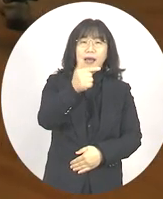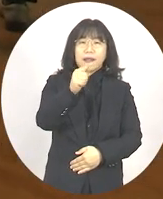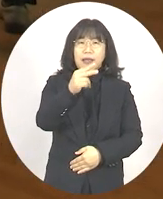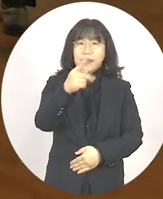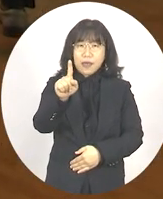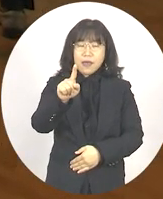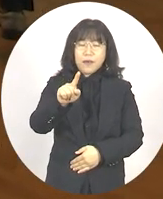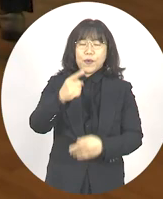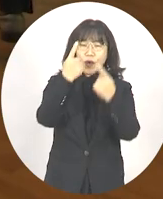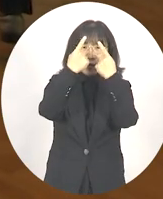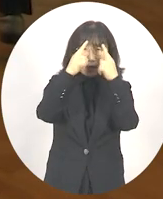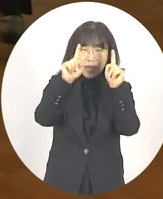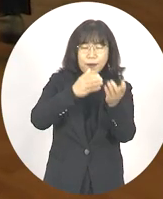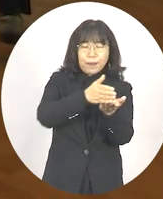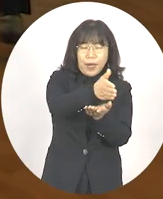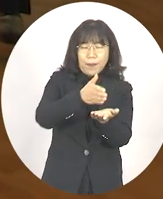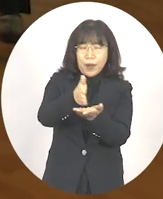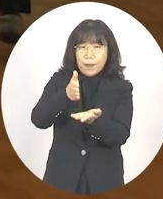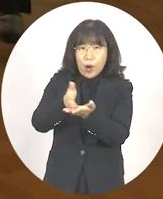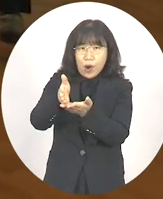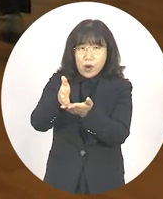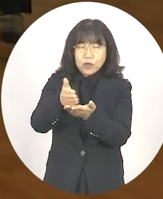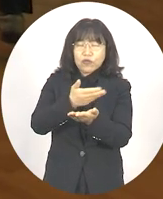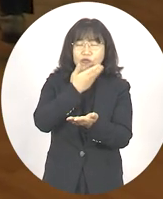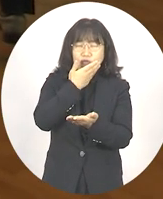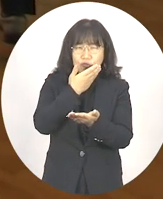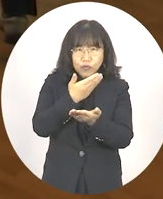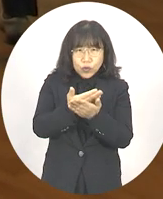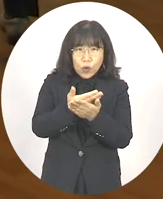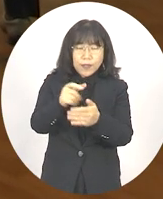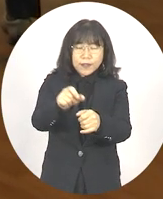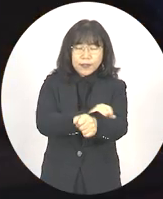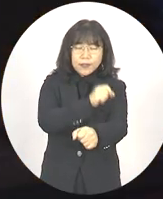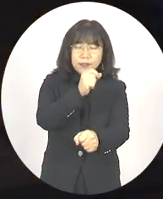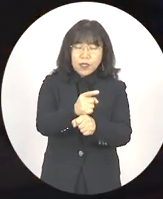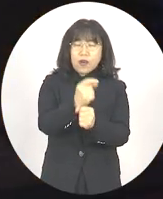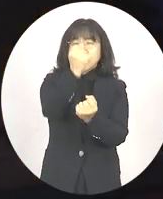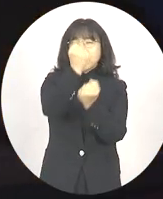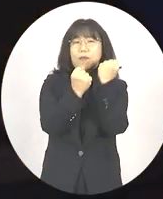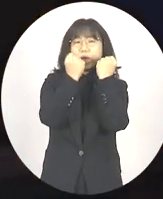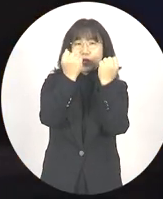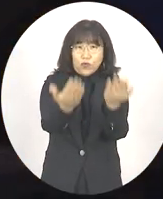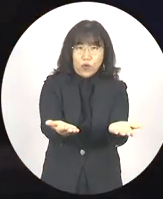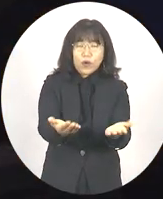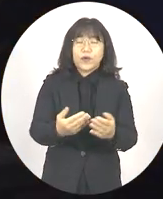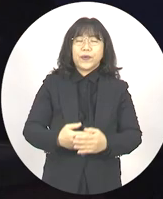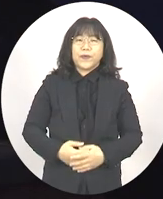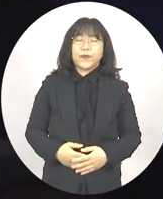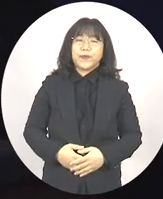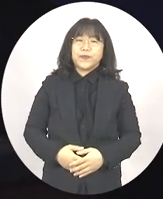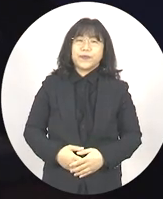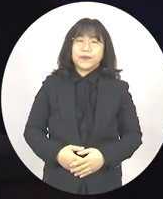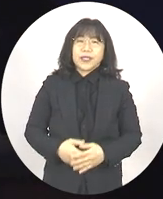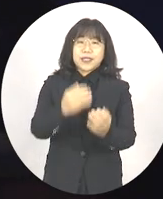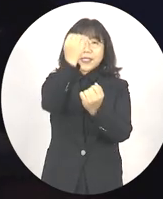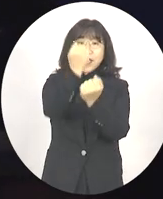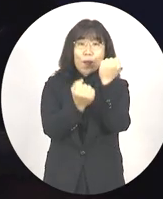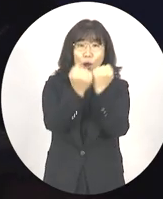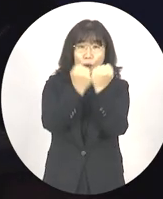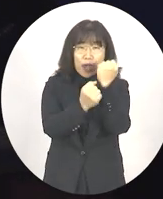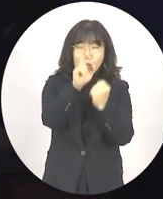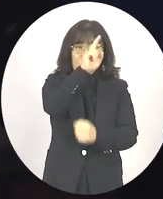또 가나다군 주요 대학별 정시 전형의 특징을 알려주고 수험생들의 궁금증도 해결하는 시간을